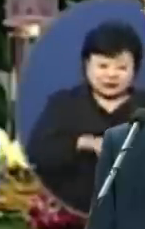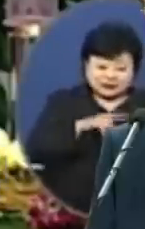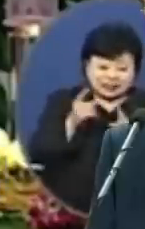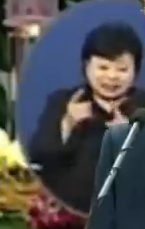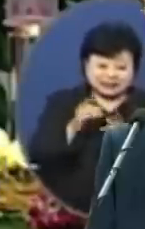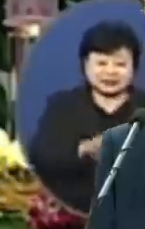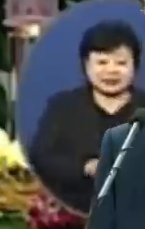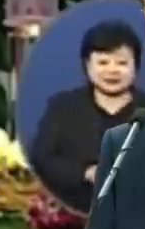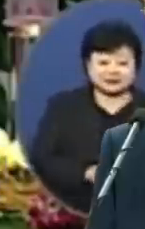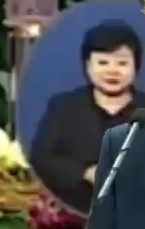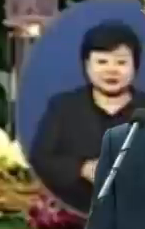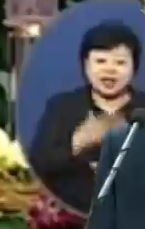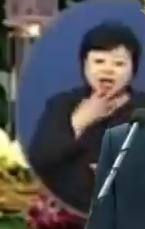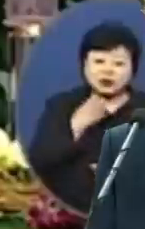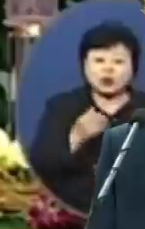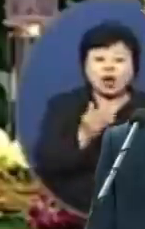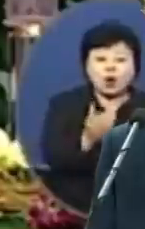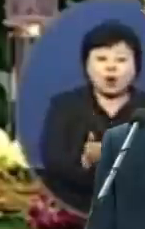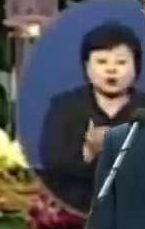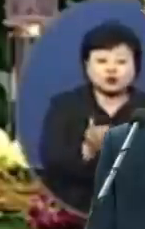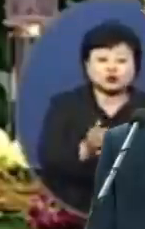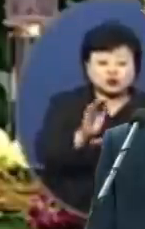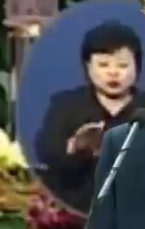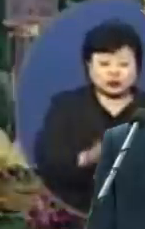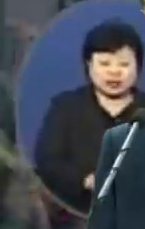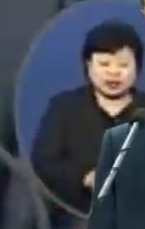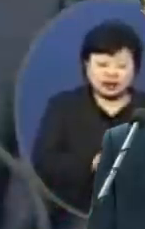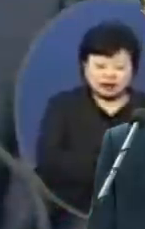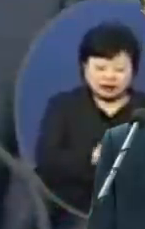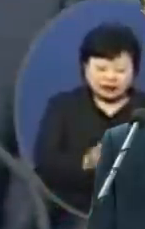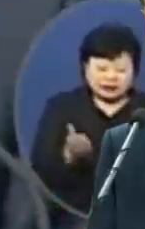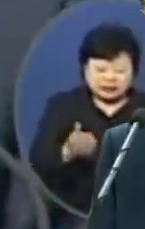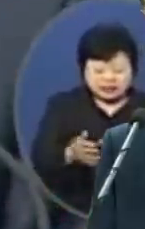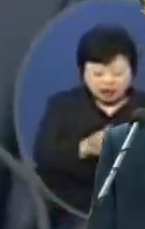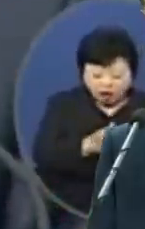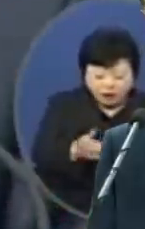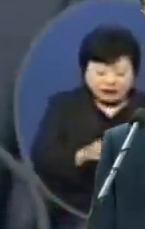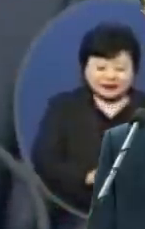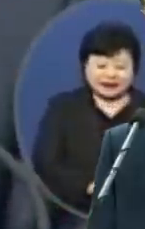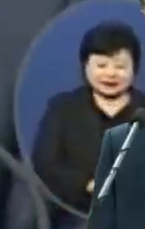그들이 노아 홍수 이후에 여러 가지 일을 많이 겪는데